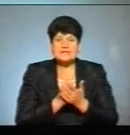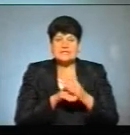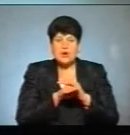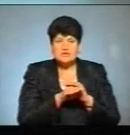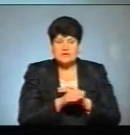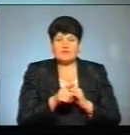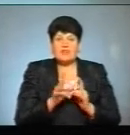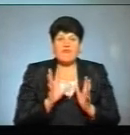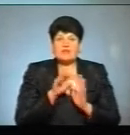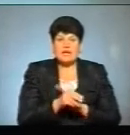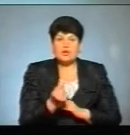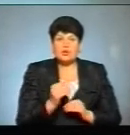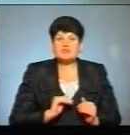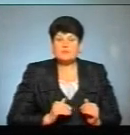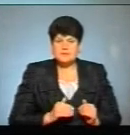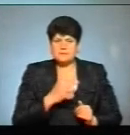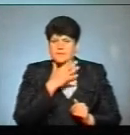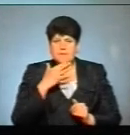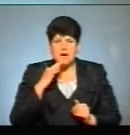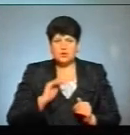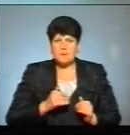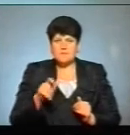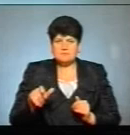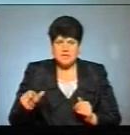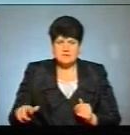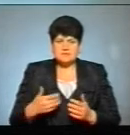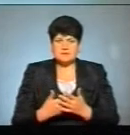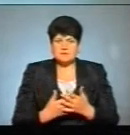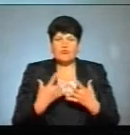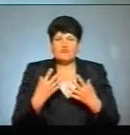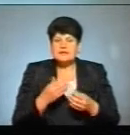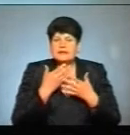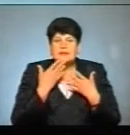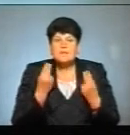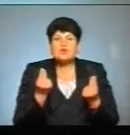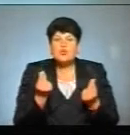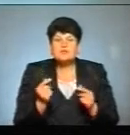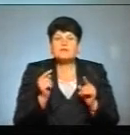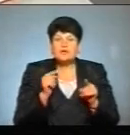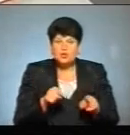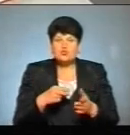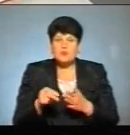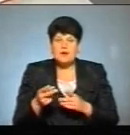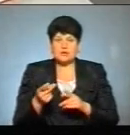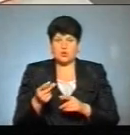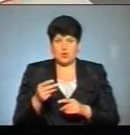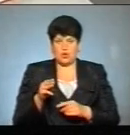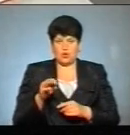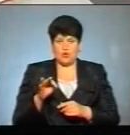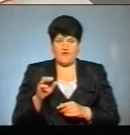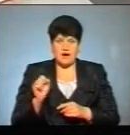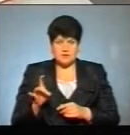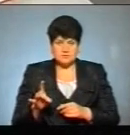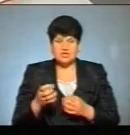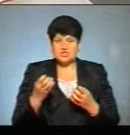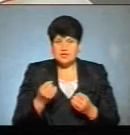всі гроші у бізнес. Багато підприємців, наприклад, вже і не мають навіть коштів для того, щоб закупляти другий товар. Ну, і вам